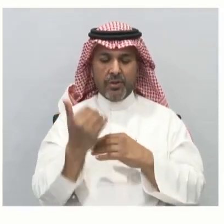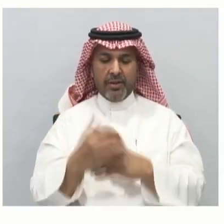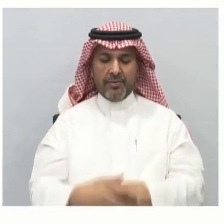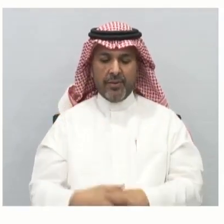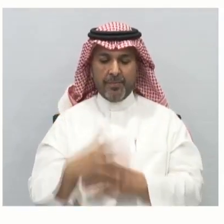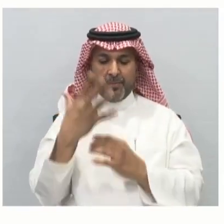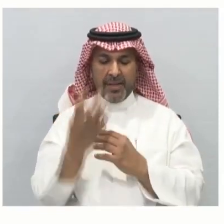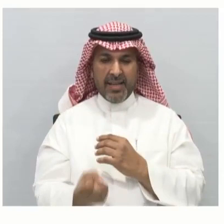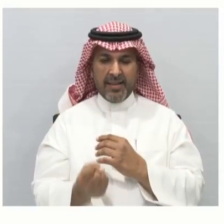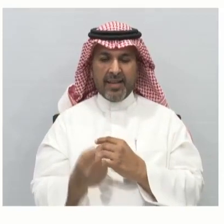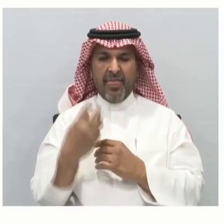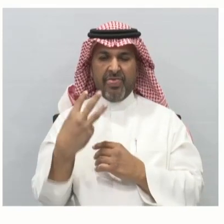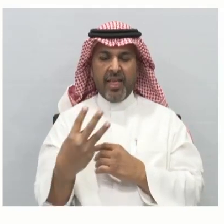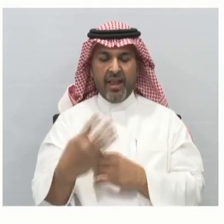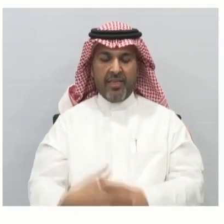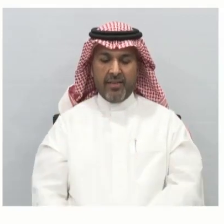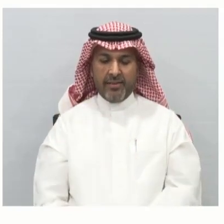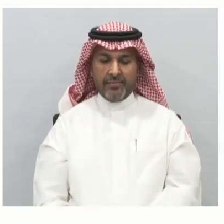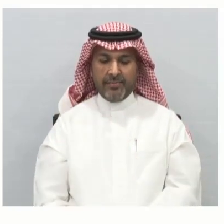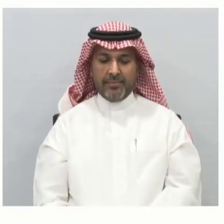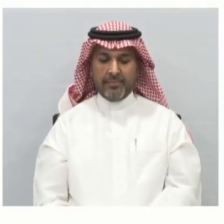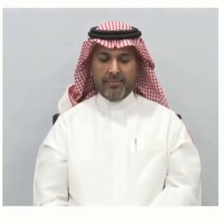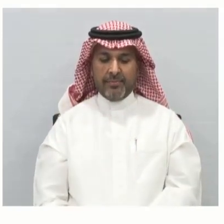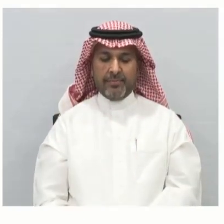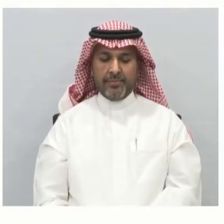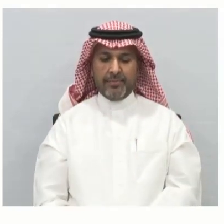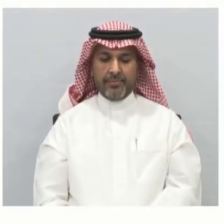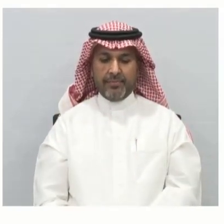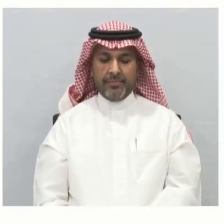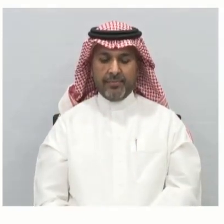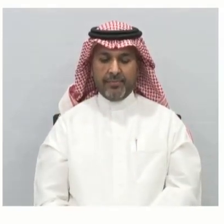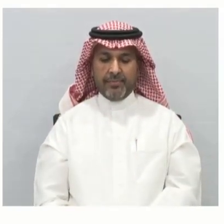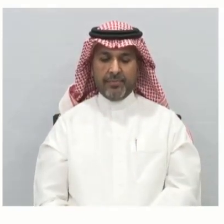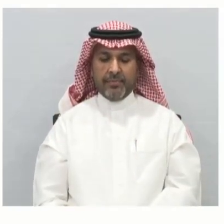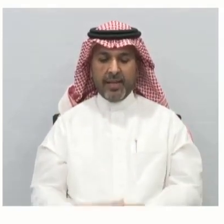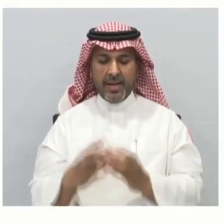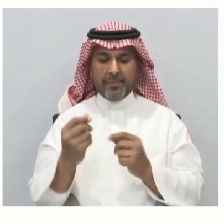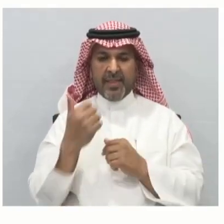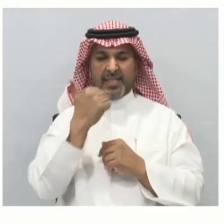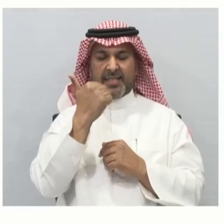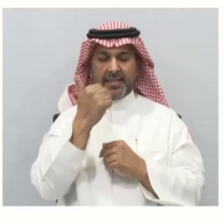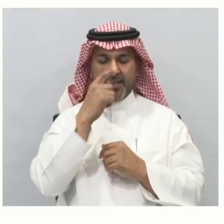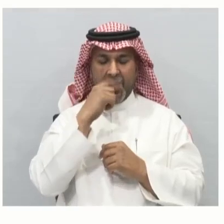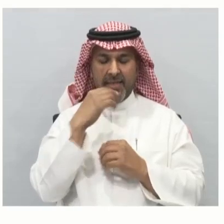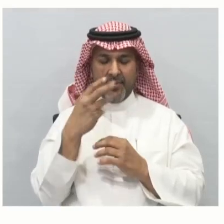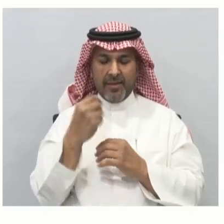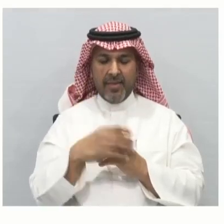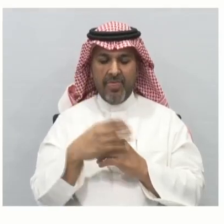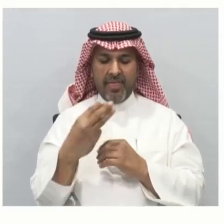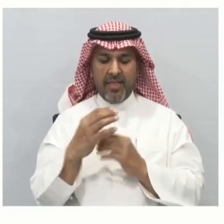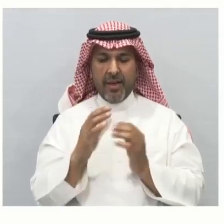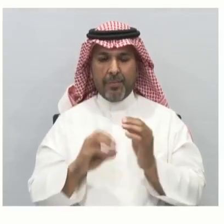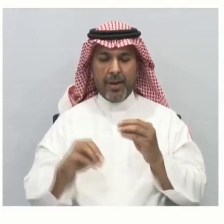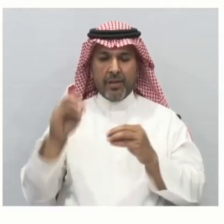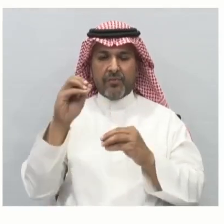الاخير نطرح بقى ثلاثه لاحظ معي الان الناتج عندي سته اما الباقي هذا